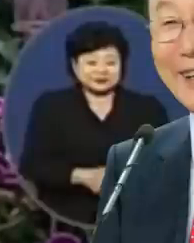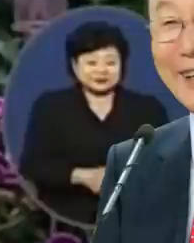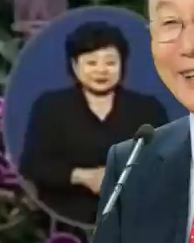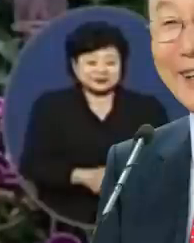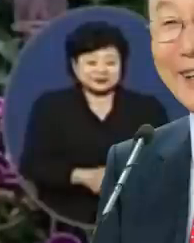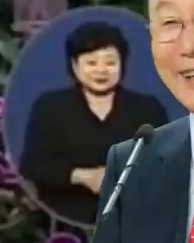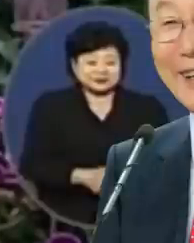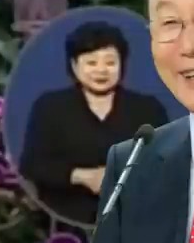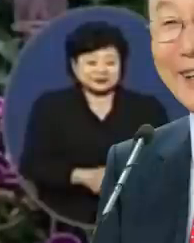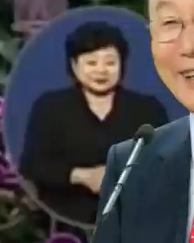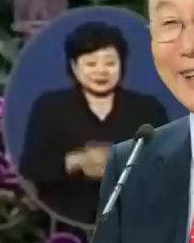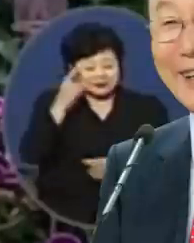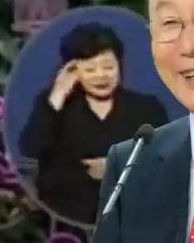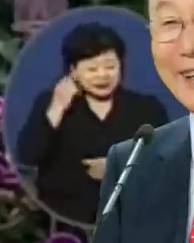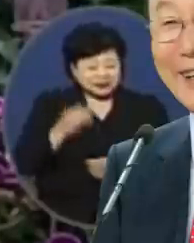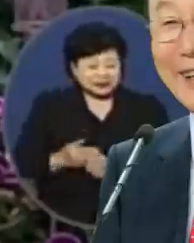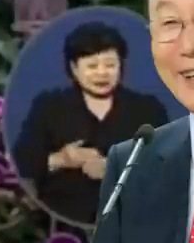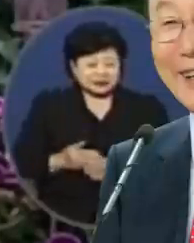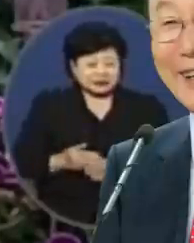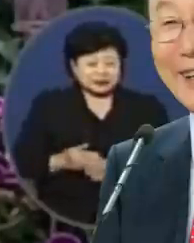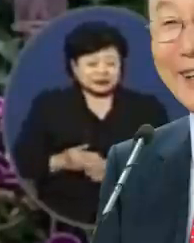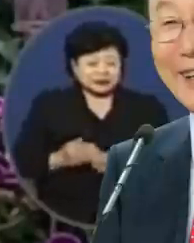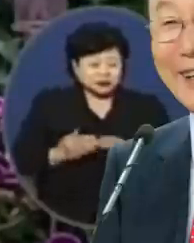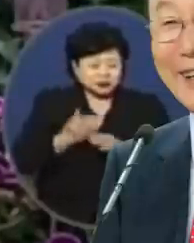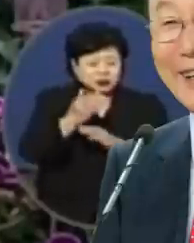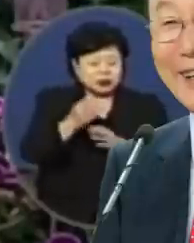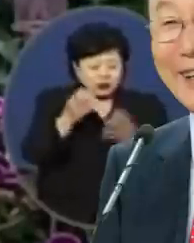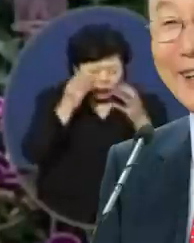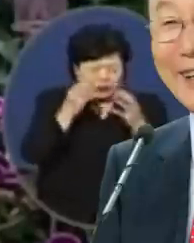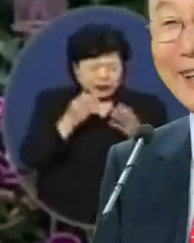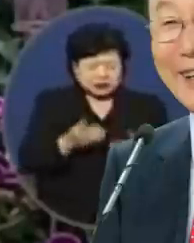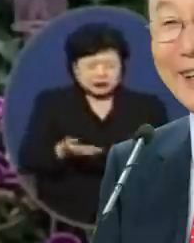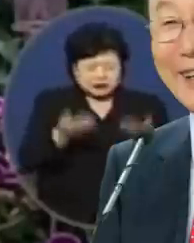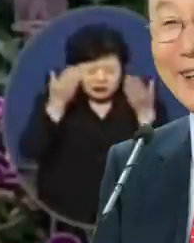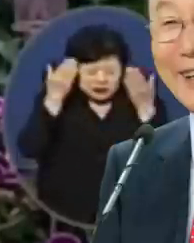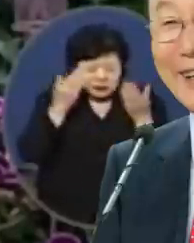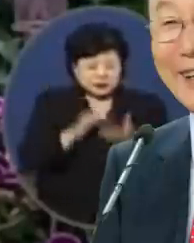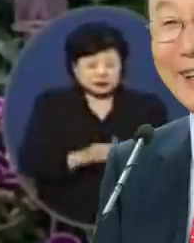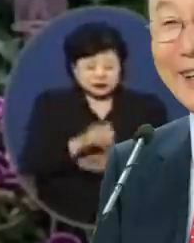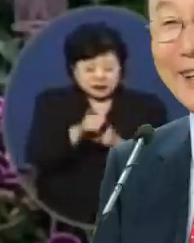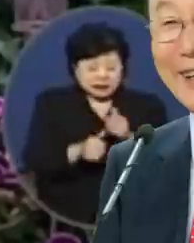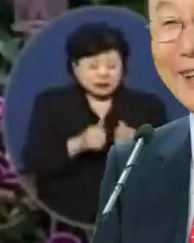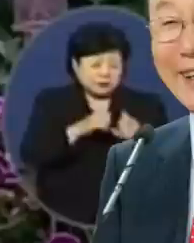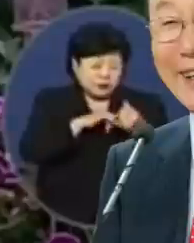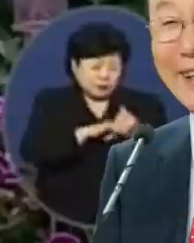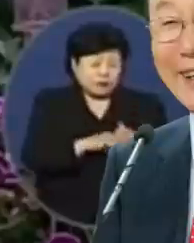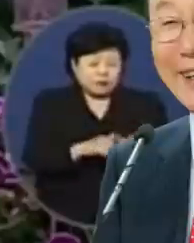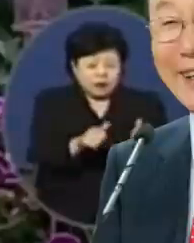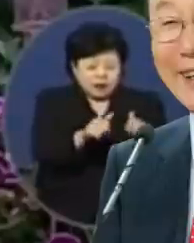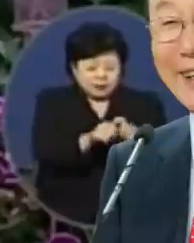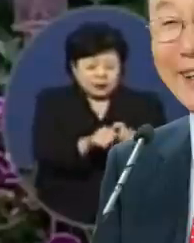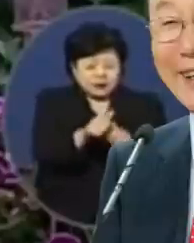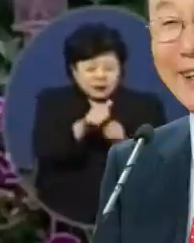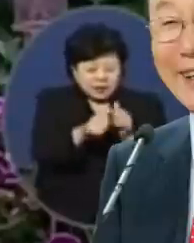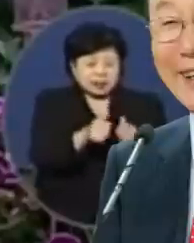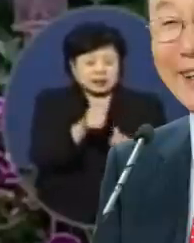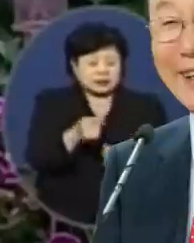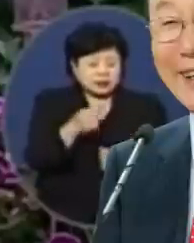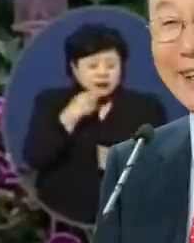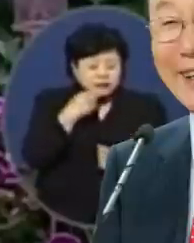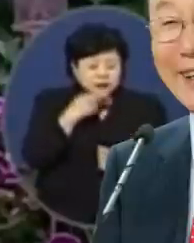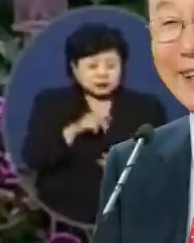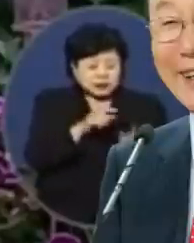상상할 수 없는 고난의 환경을 지나면서 하나님은 꼭 같이 하시고 하나님 없이 못 산다는